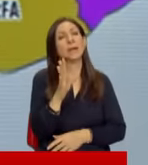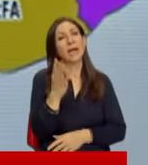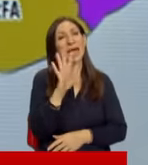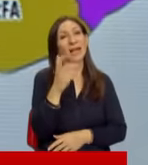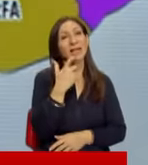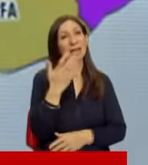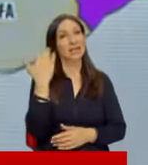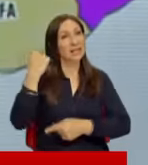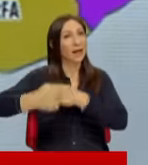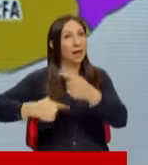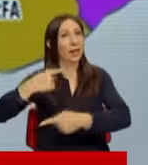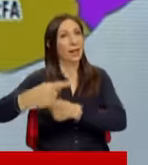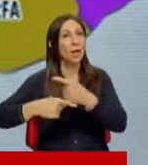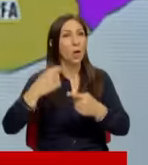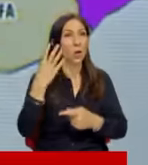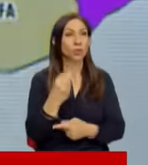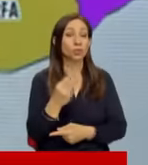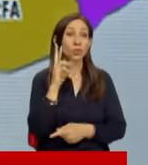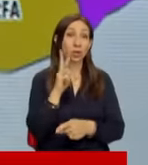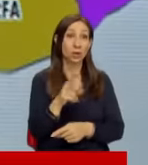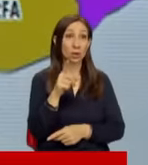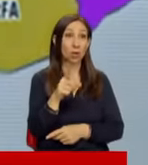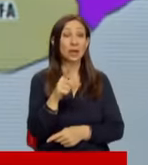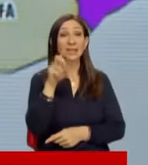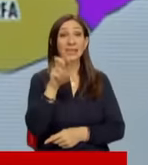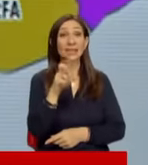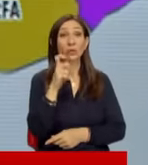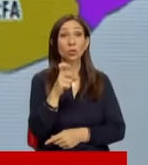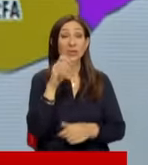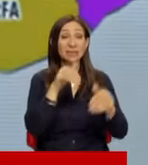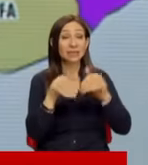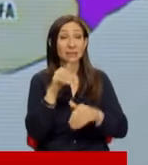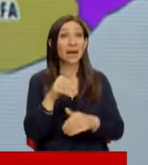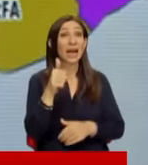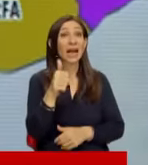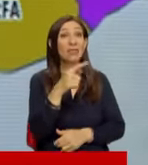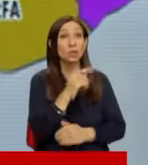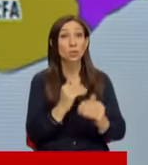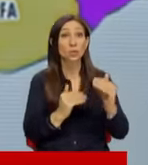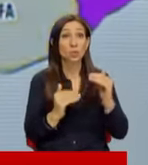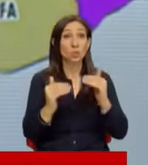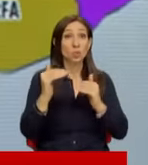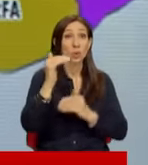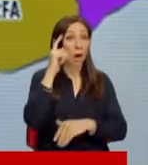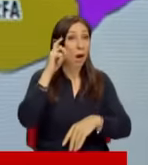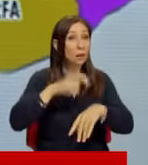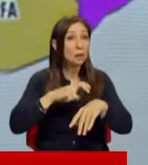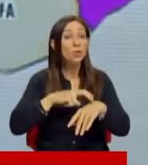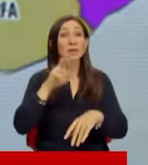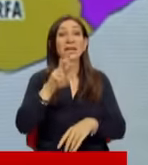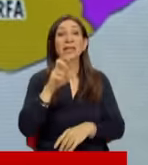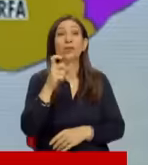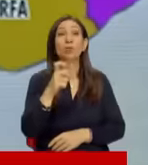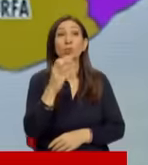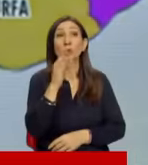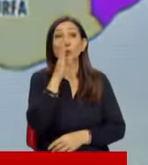bir 50 yıllık geleneğin arkasına yaslandığını gösteriyor. 89 seçimlerinde de Refah Partisi'nin yükselişine anımsatıyor. Çünkü